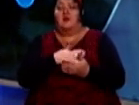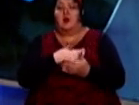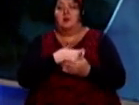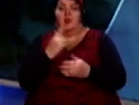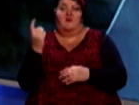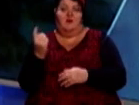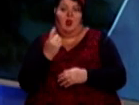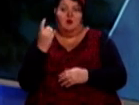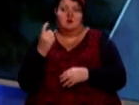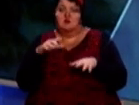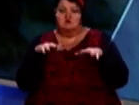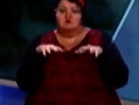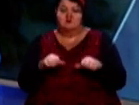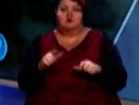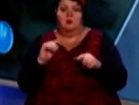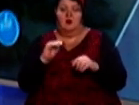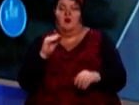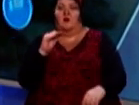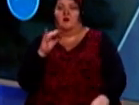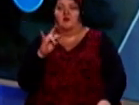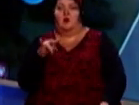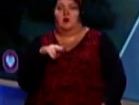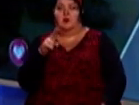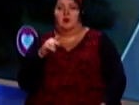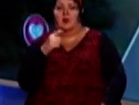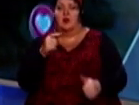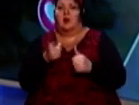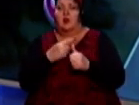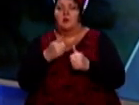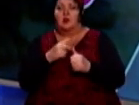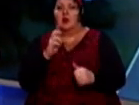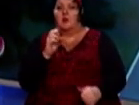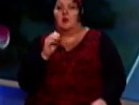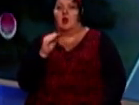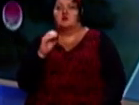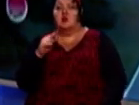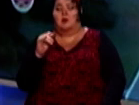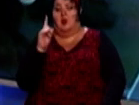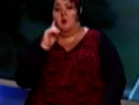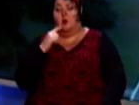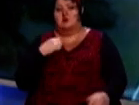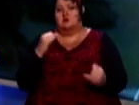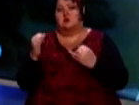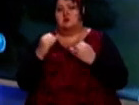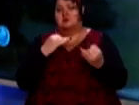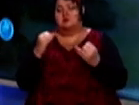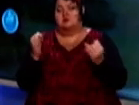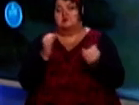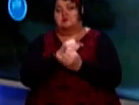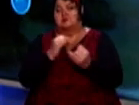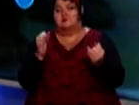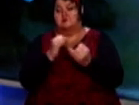І, ну, ми поки що з паном Бажаном на діалог не виходили, але я думаю, що це буде